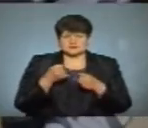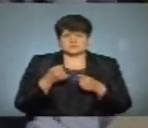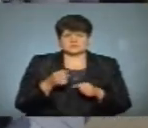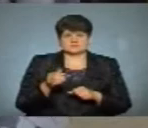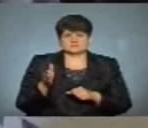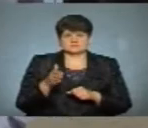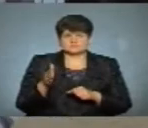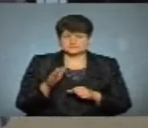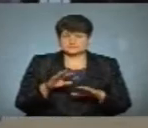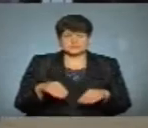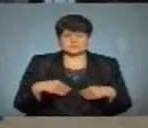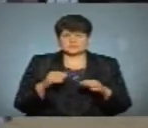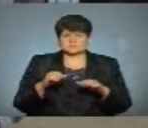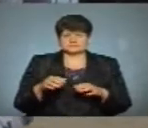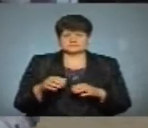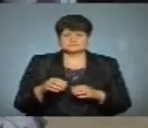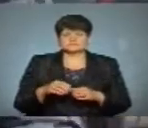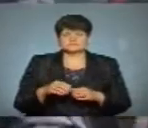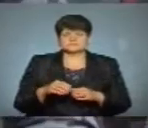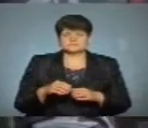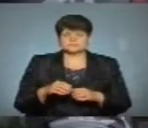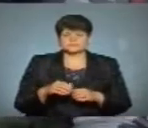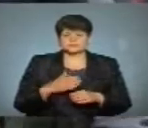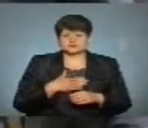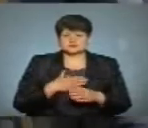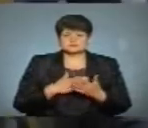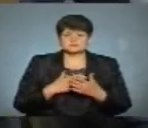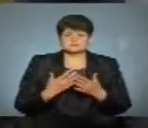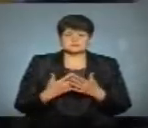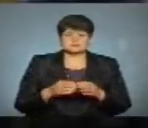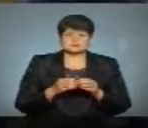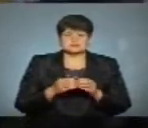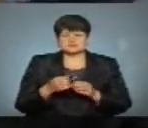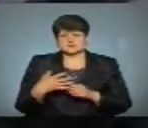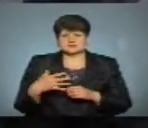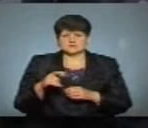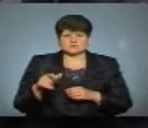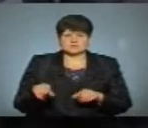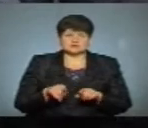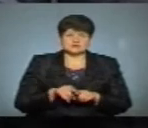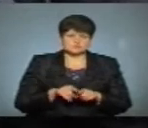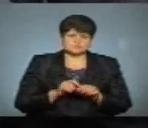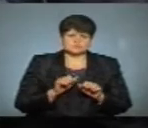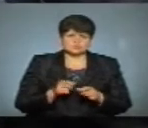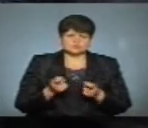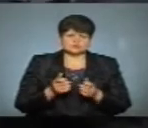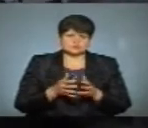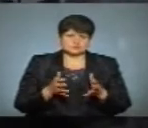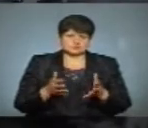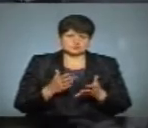піщаного кар'єру, розповідає Максим Кузів. У нас близько 10-15 осіб. Ну і крім того, так само, може, не трошки більше ще